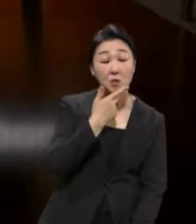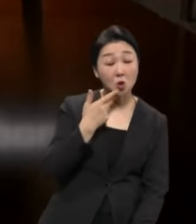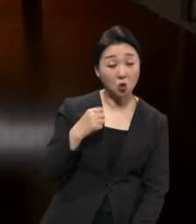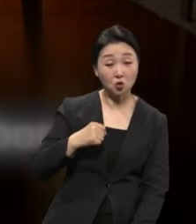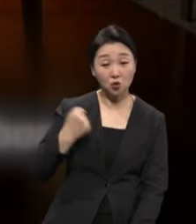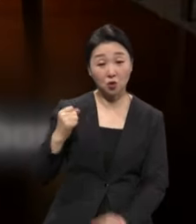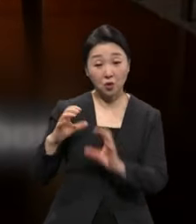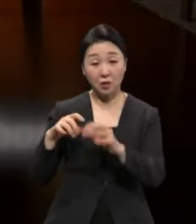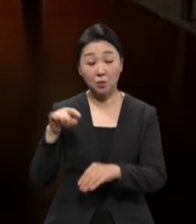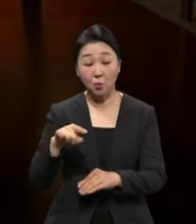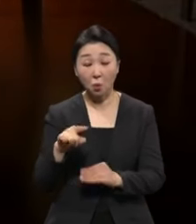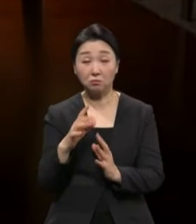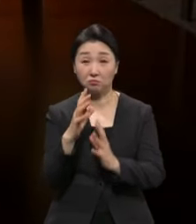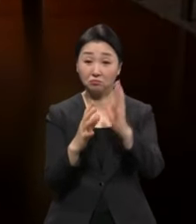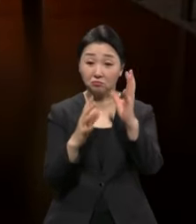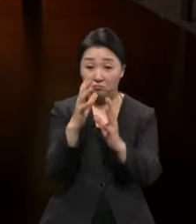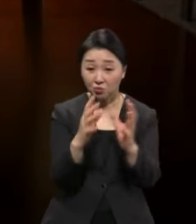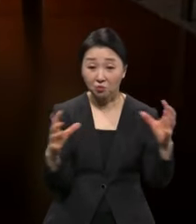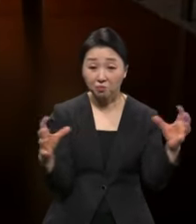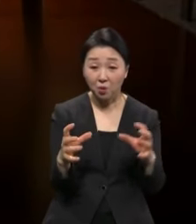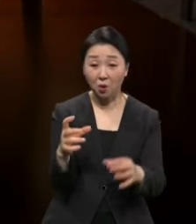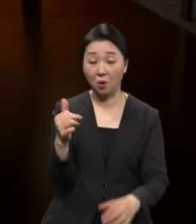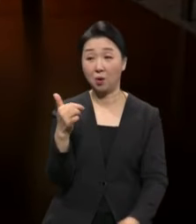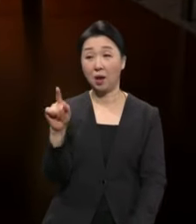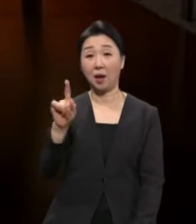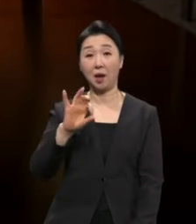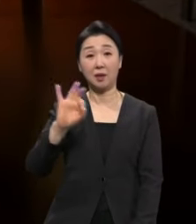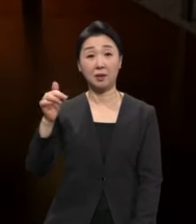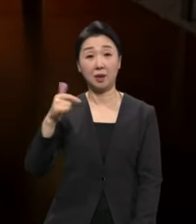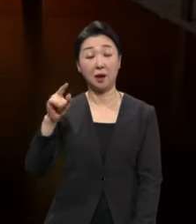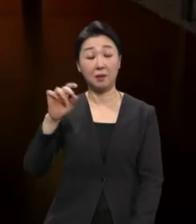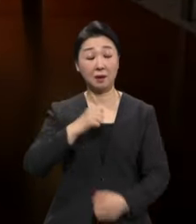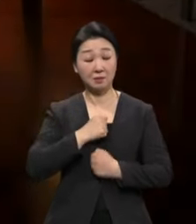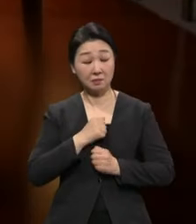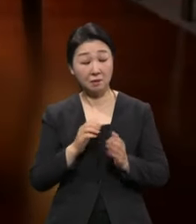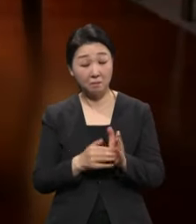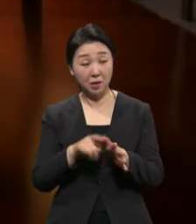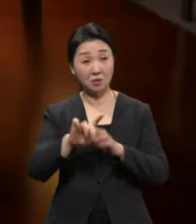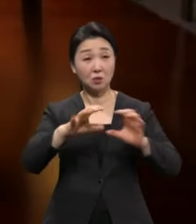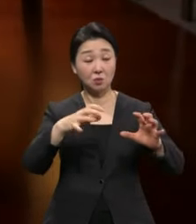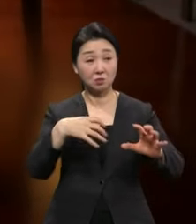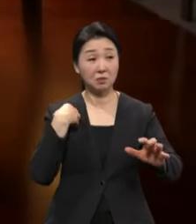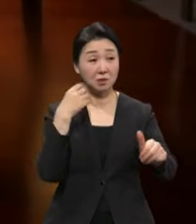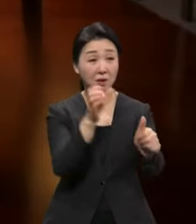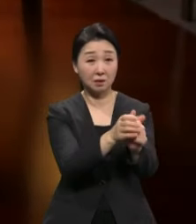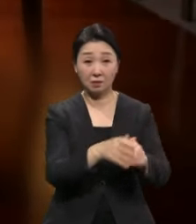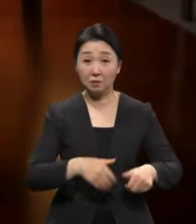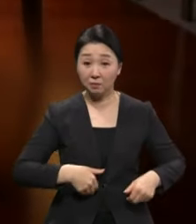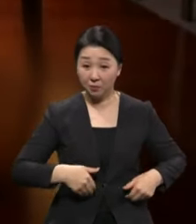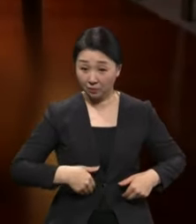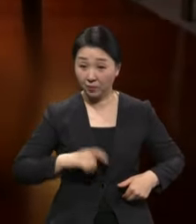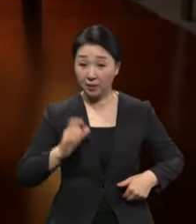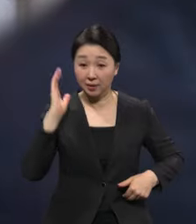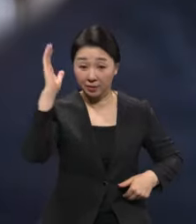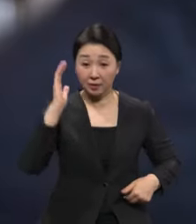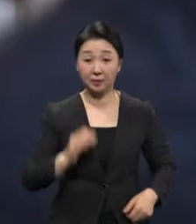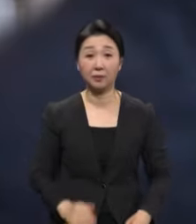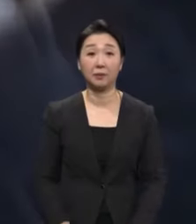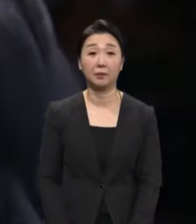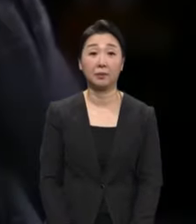스코틀랜드를 합친 크기의 숲을 가이아나가 지켜왔다면서 선진국들이 책임을 져야 한다 이렇게 강조합니다.